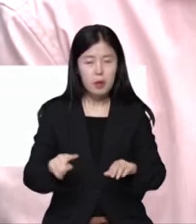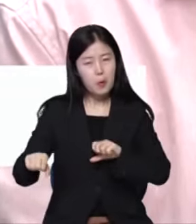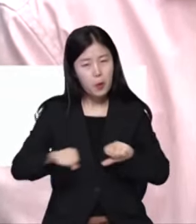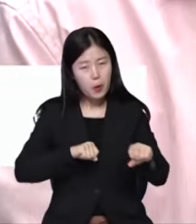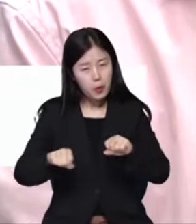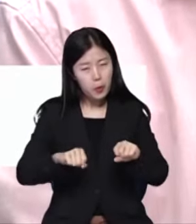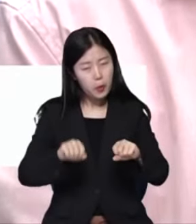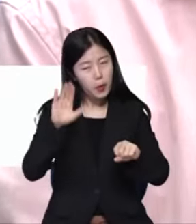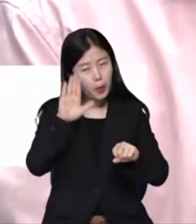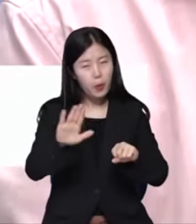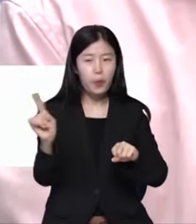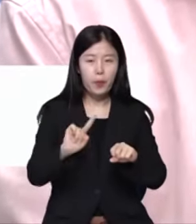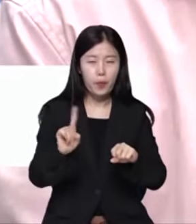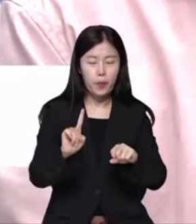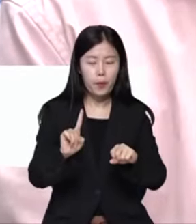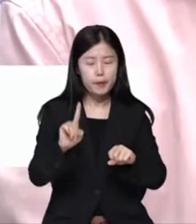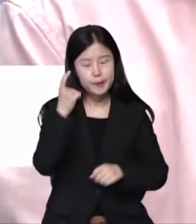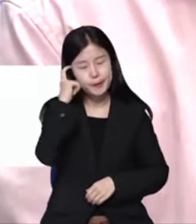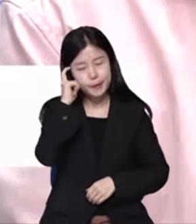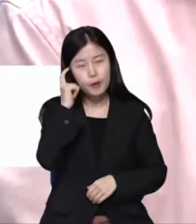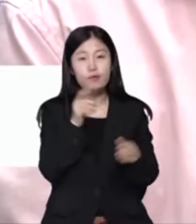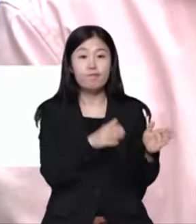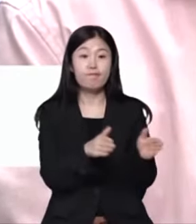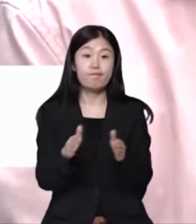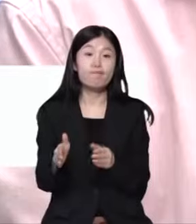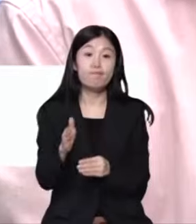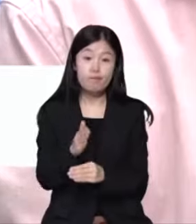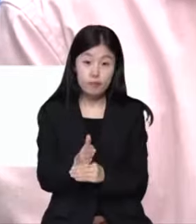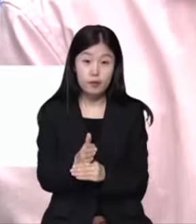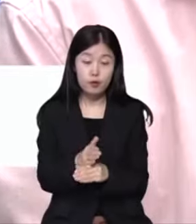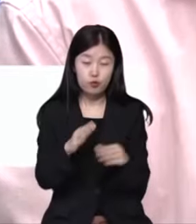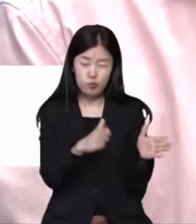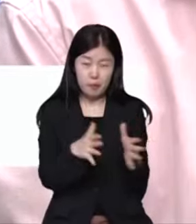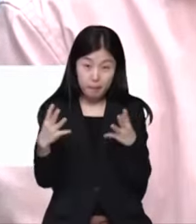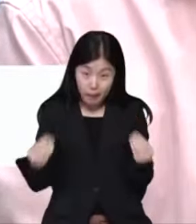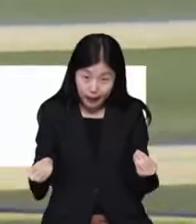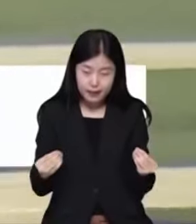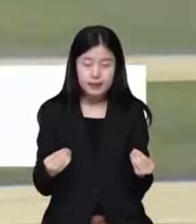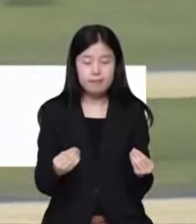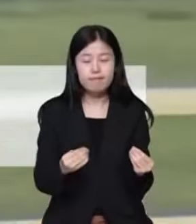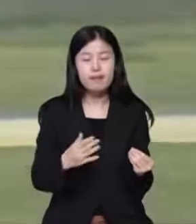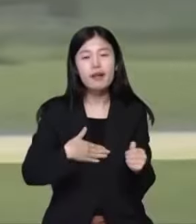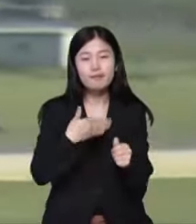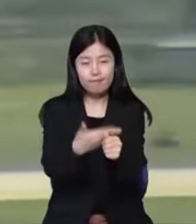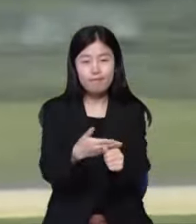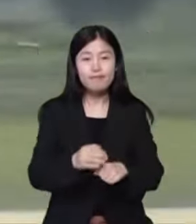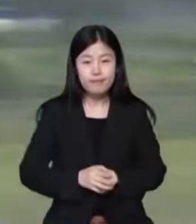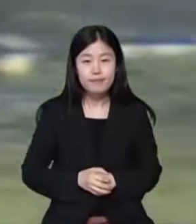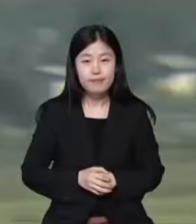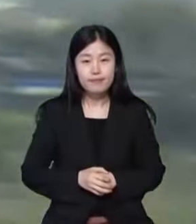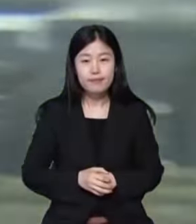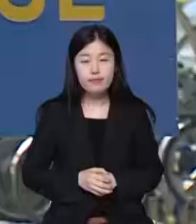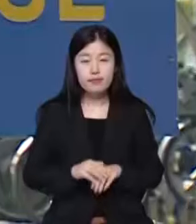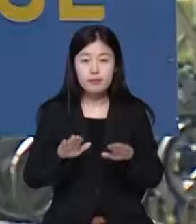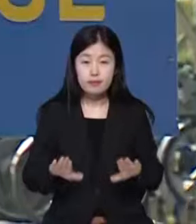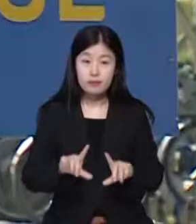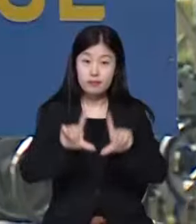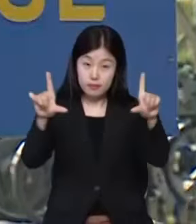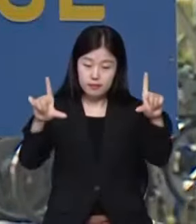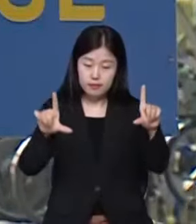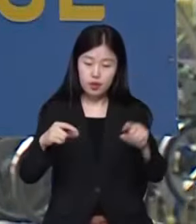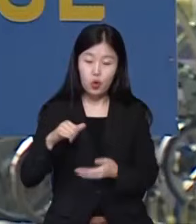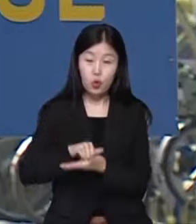준비를 지금 하고 있으니까 다 준비가 되면 이후에 별도로 말씀드리겠습니다. 올해를 민간과 군공항 통합